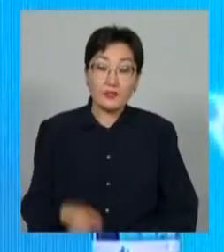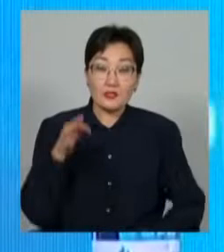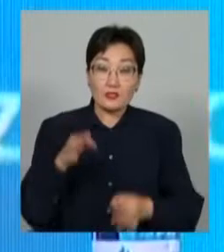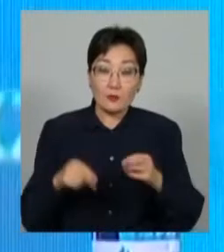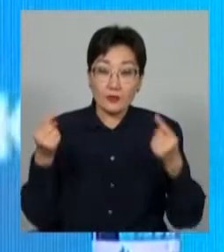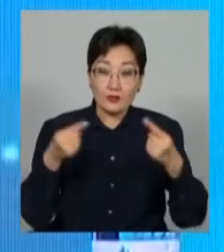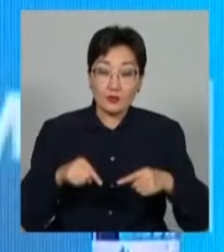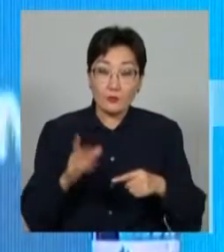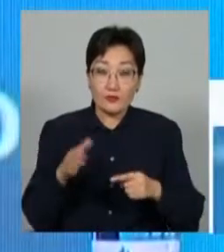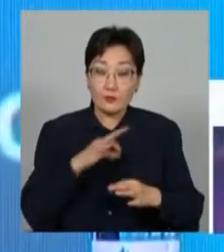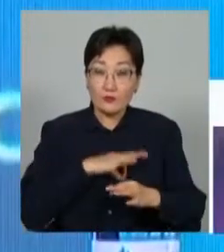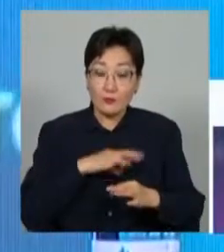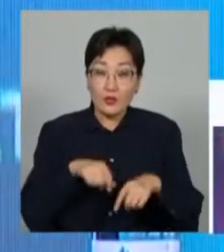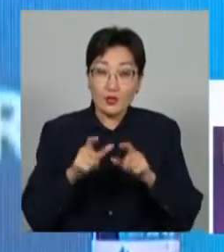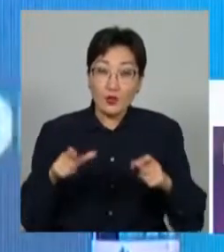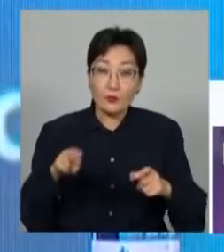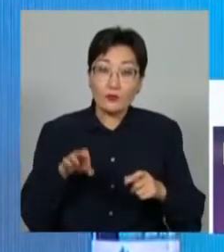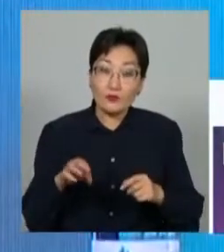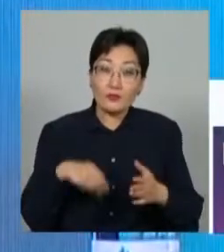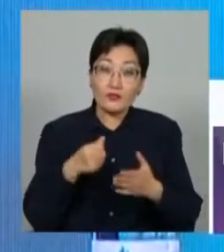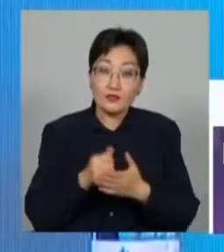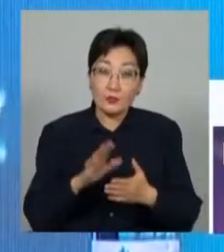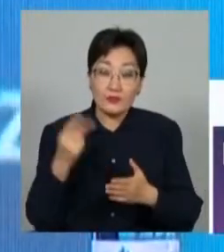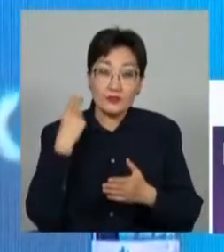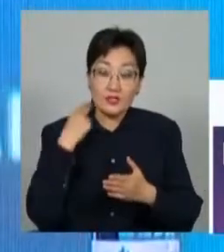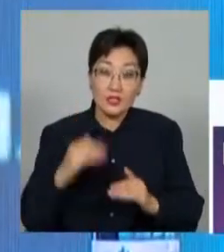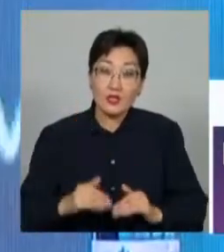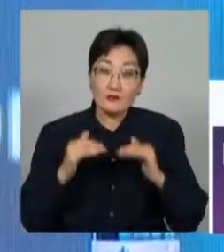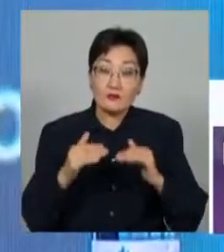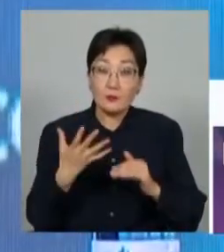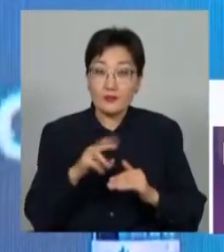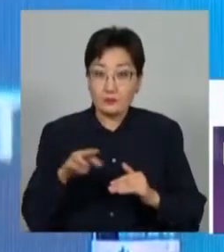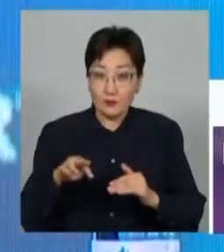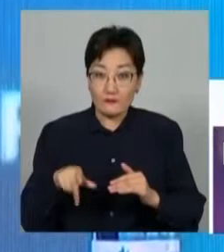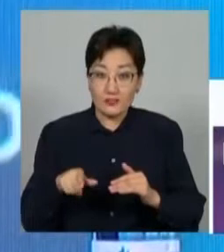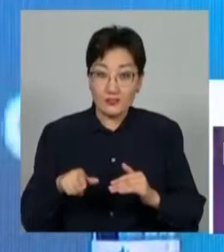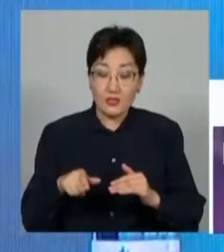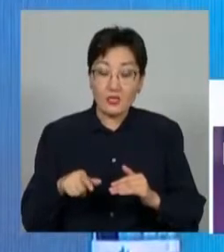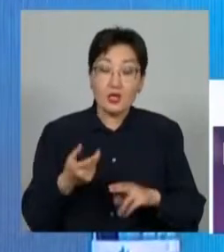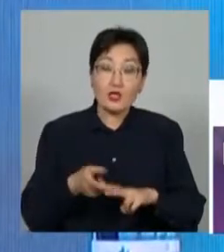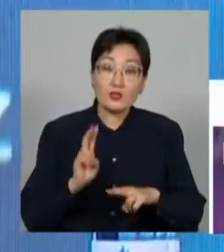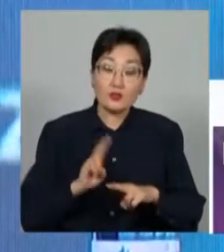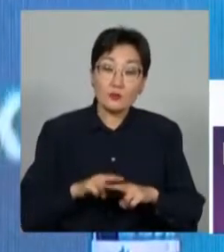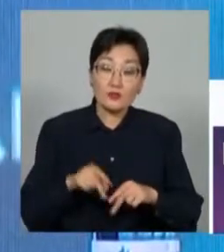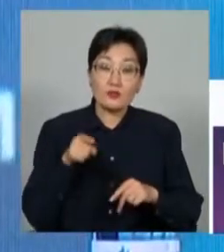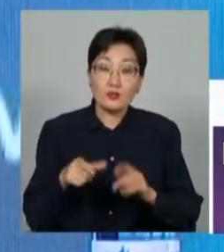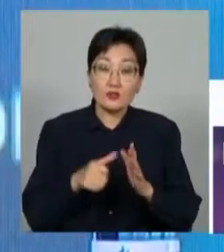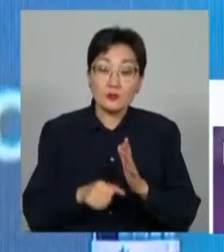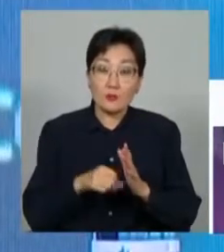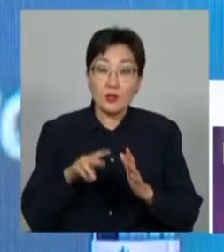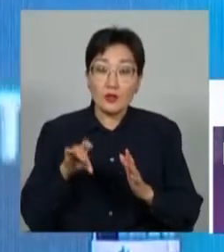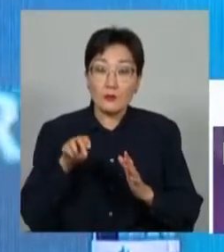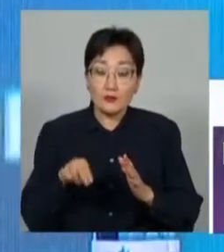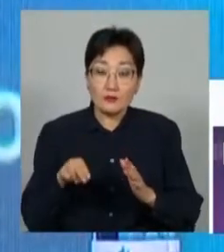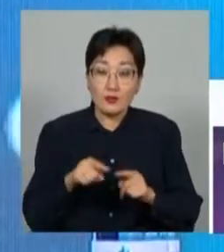Судебное банкротство будет применяться гражданами по непогашенной задолженности свыше 5 миллионов тенге, это 1600 МРП. В